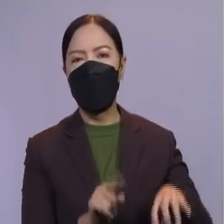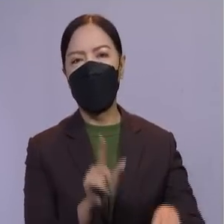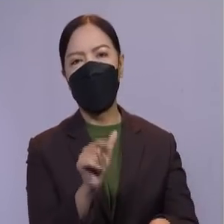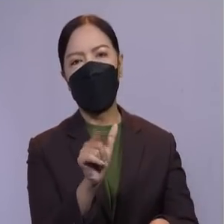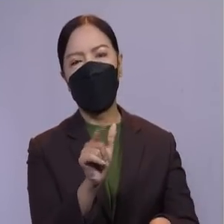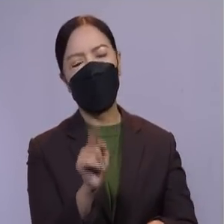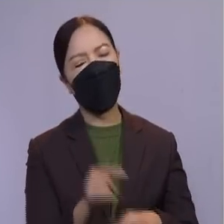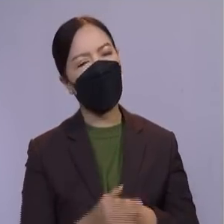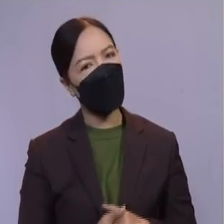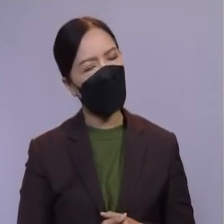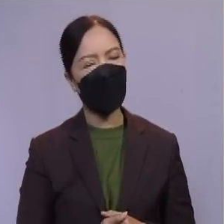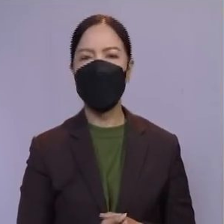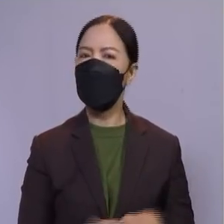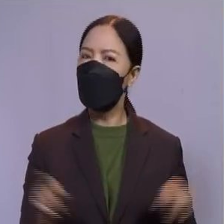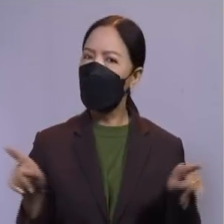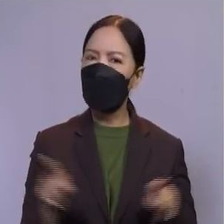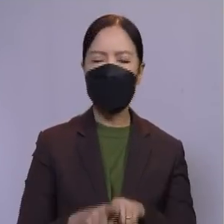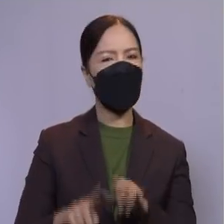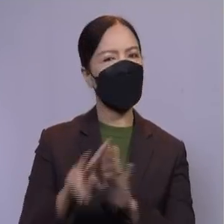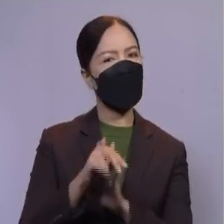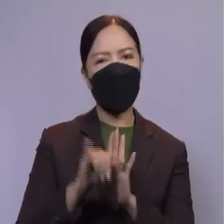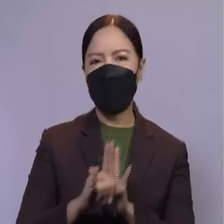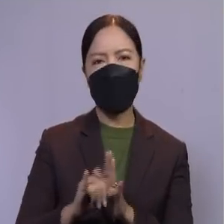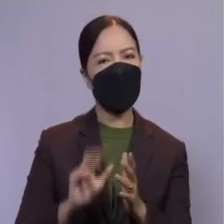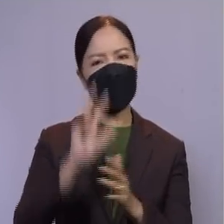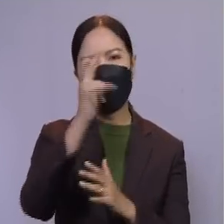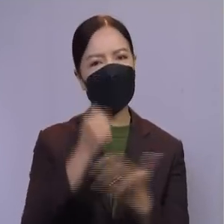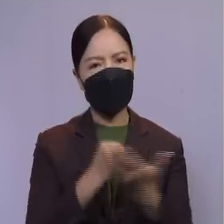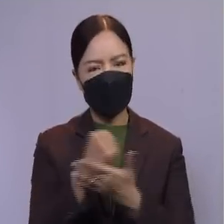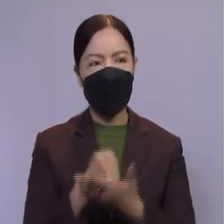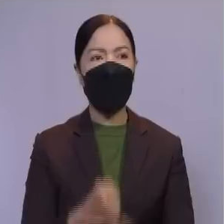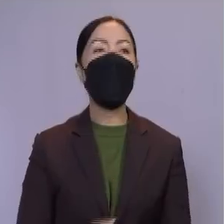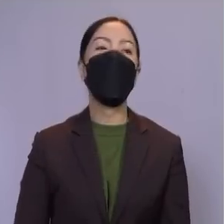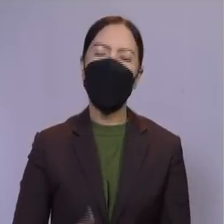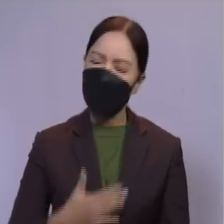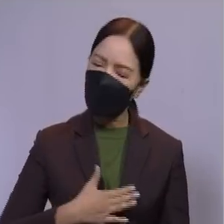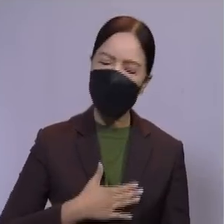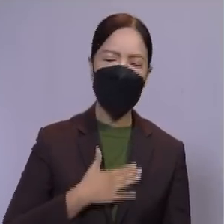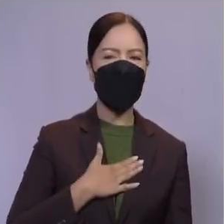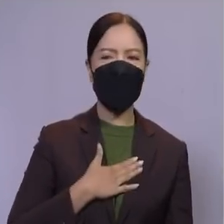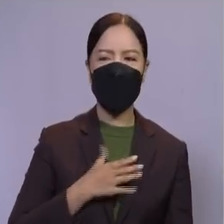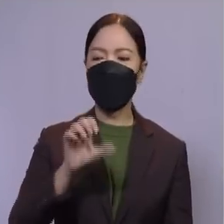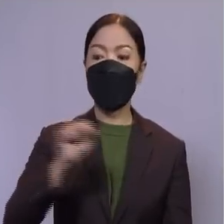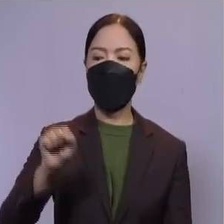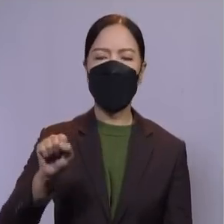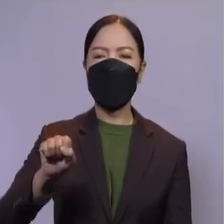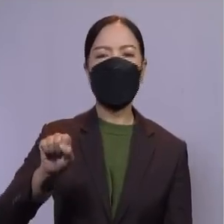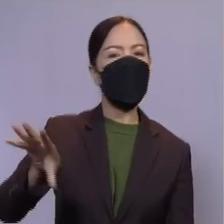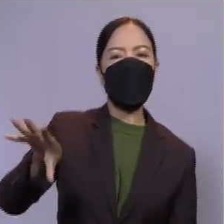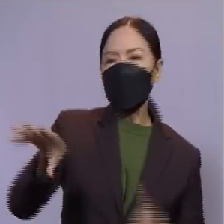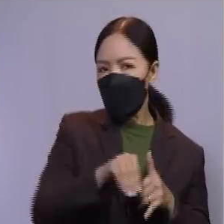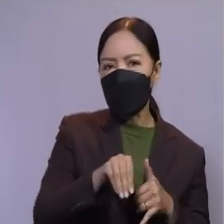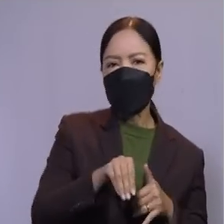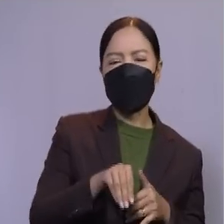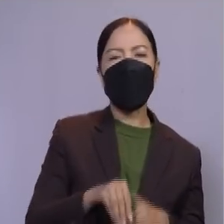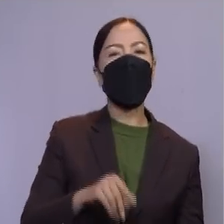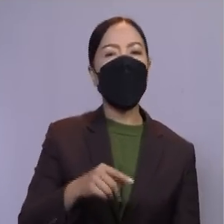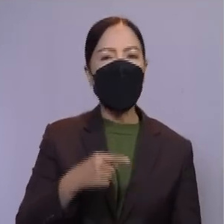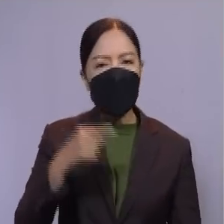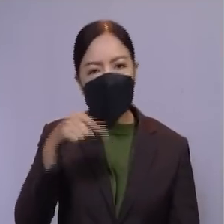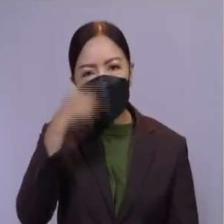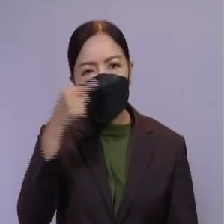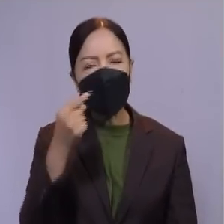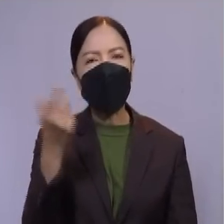การนำเสนอนโยบายการค้าก็เลยได้สโลแกนนี้ไปภูมิใจดูดพูดแล้วดอยค่ะทางคุณสุรินทร์